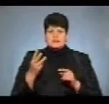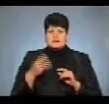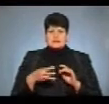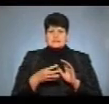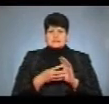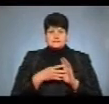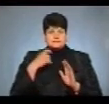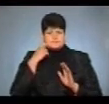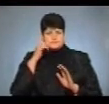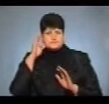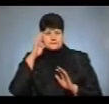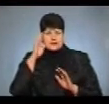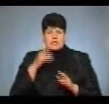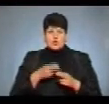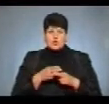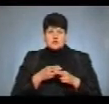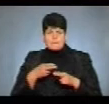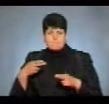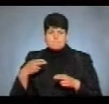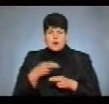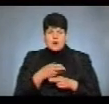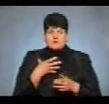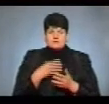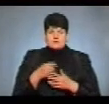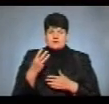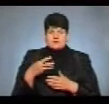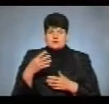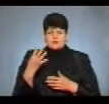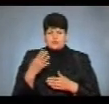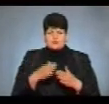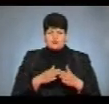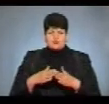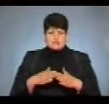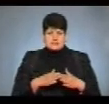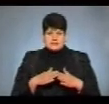39-річного чоловіка, який ножем поранив свого 34-річного сусіда.